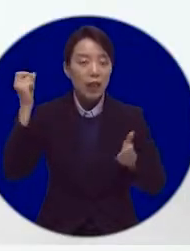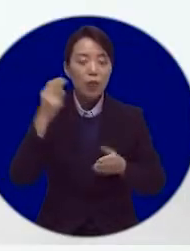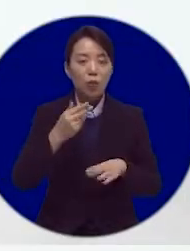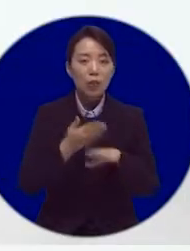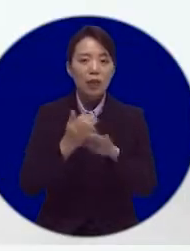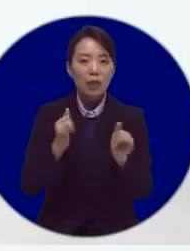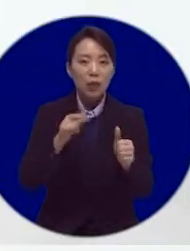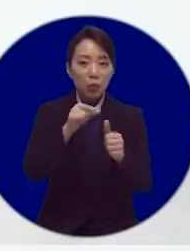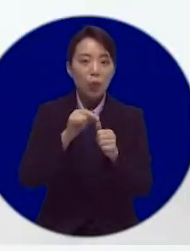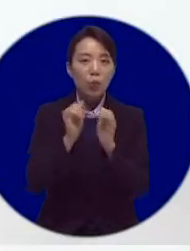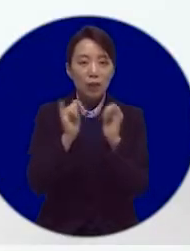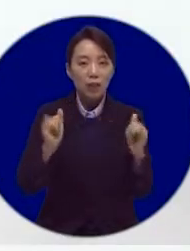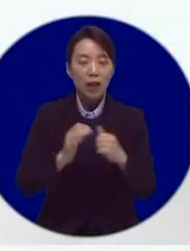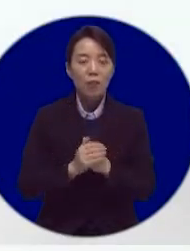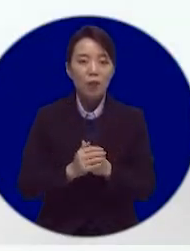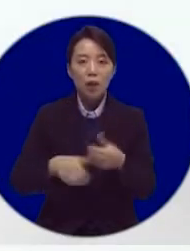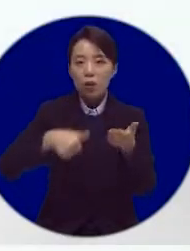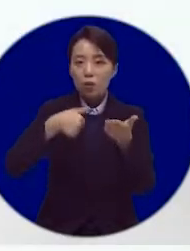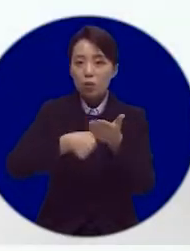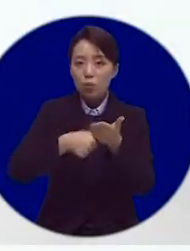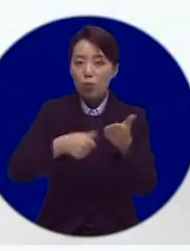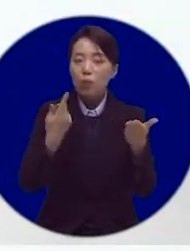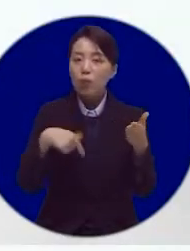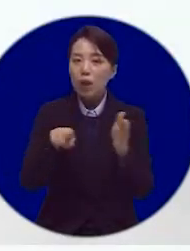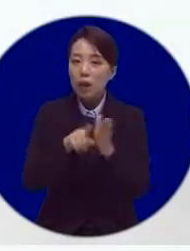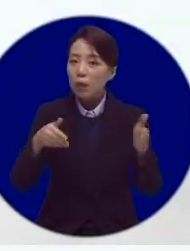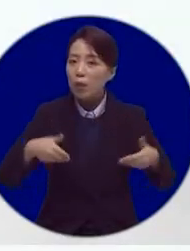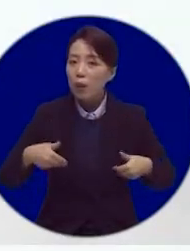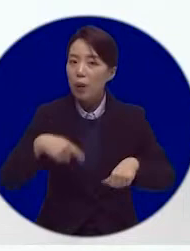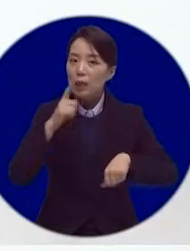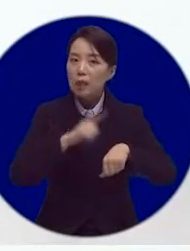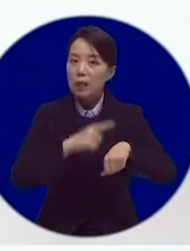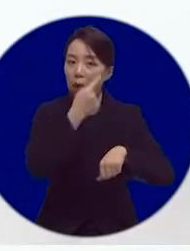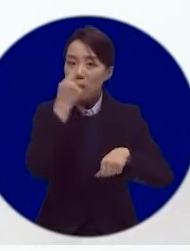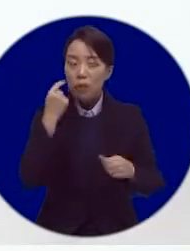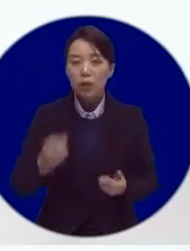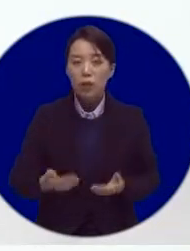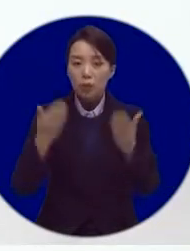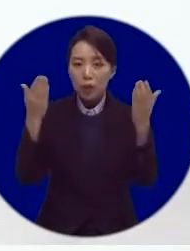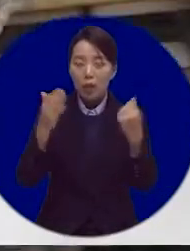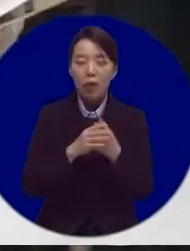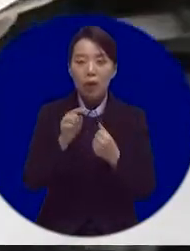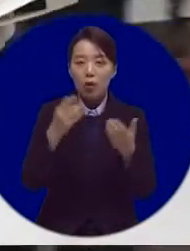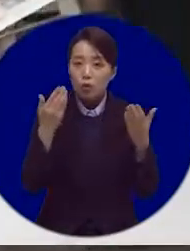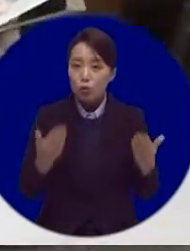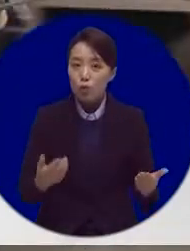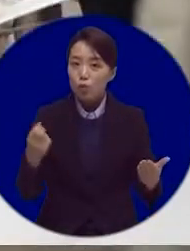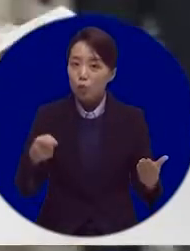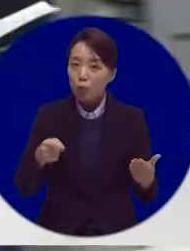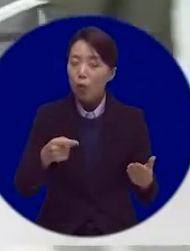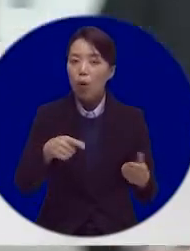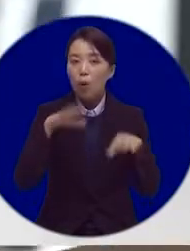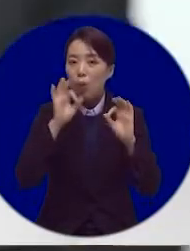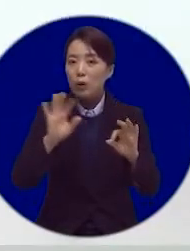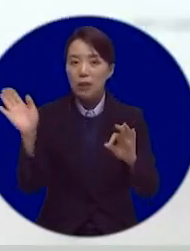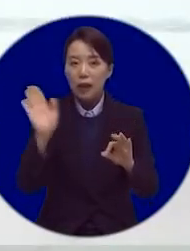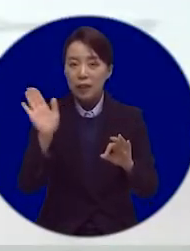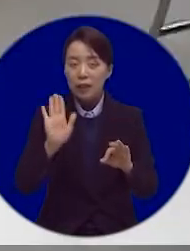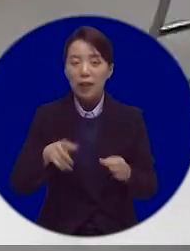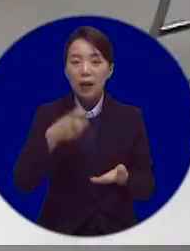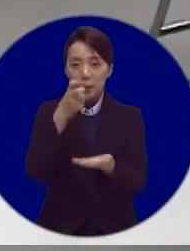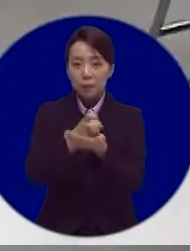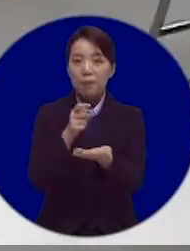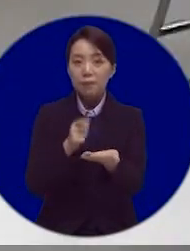다른 사람에게 고용된 사람이 투표하기 위해 필요한 시간은 보장돼야 하며 이를 휴무 또는 휴업으로 보지 않는다고 규정하고